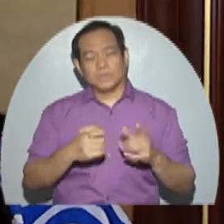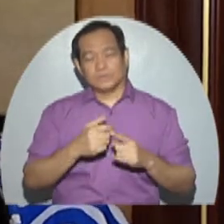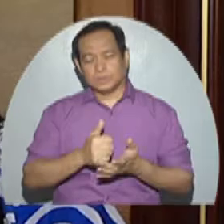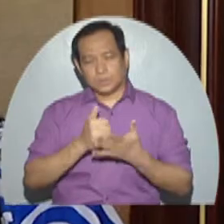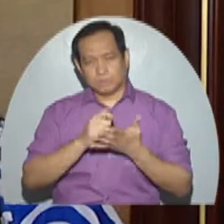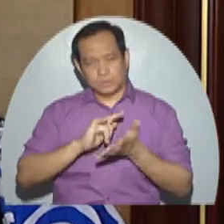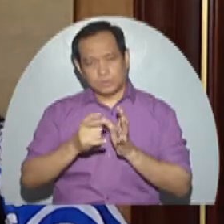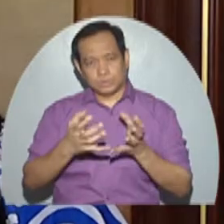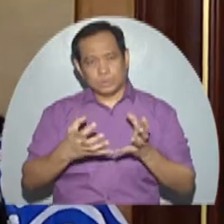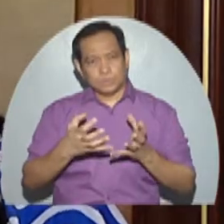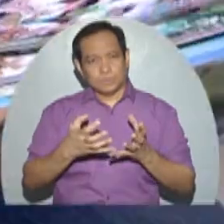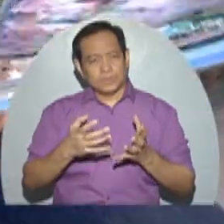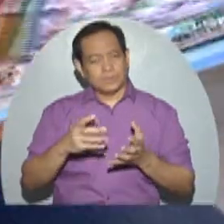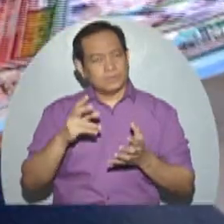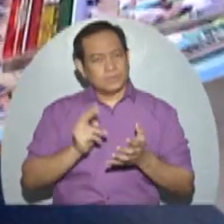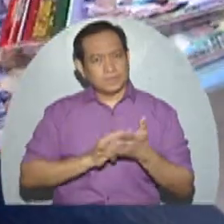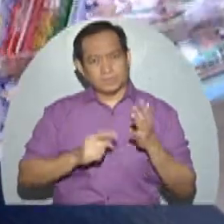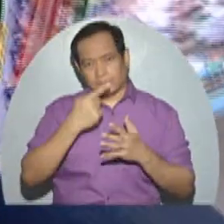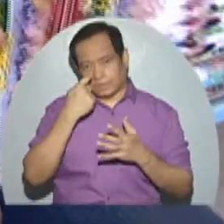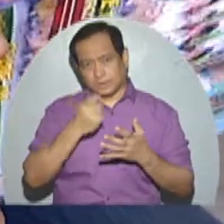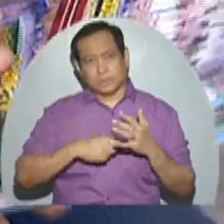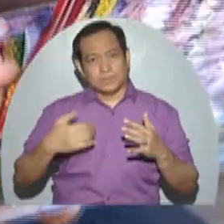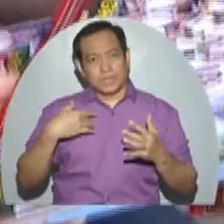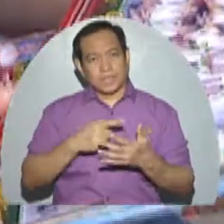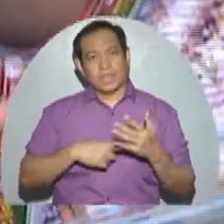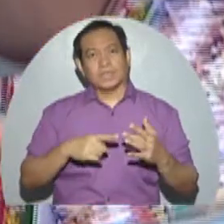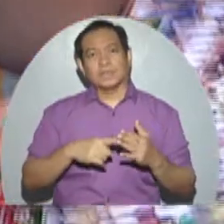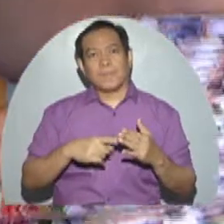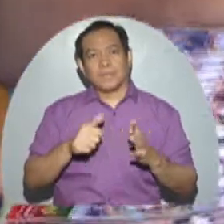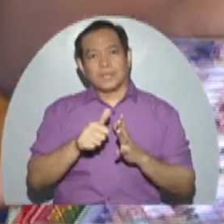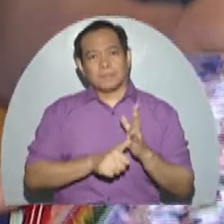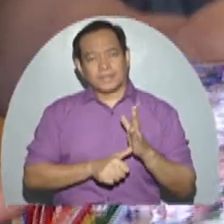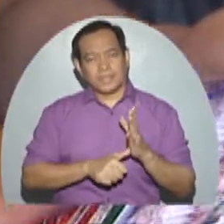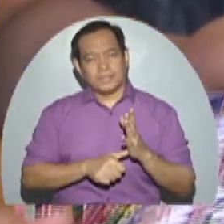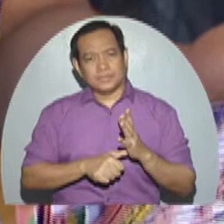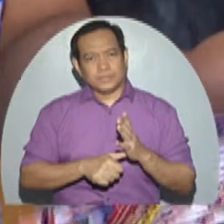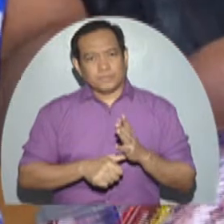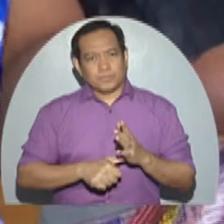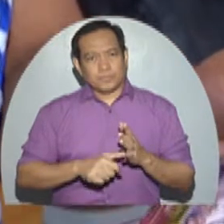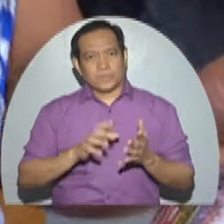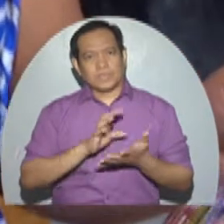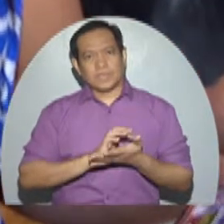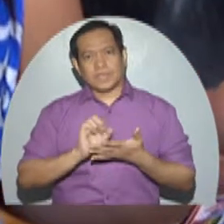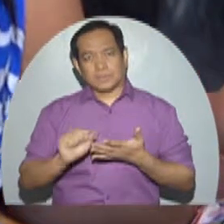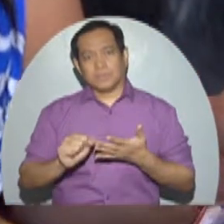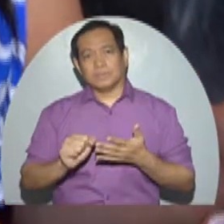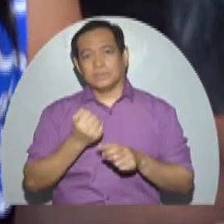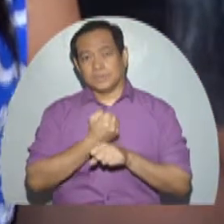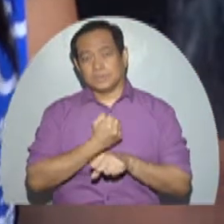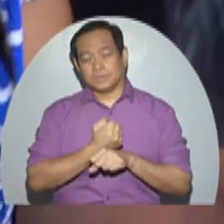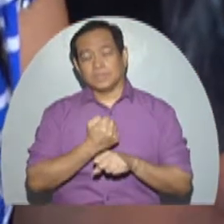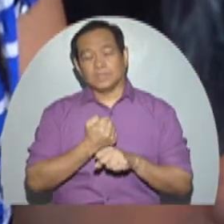handang tumulong po sa nangangailangan. Kasi po kailangan niya uli mag-undergo sa isang operation po na kailangan pong matanggal yung bato doon